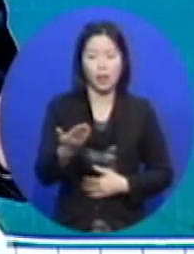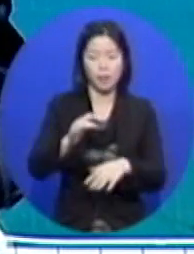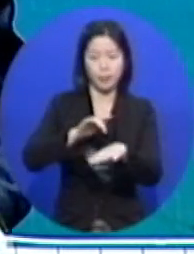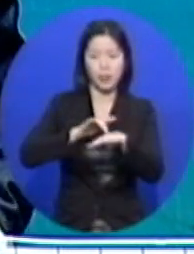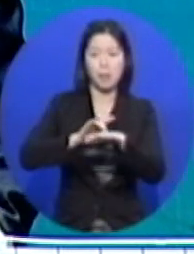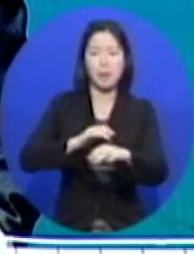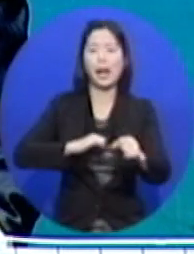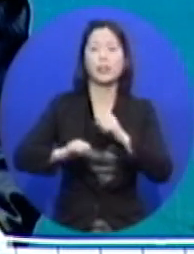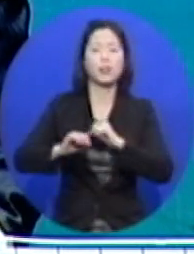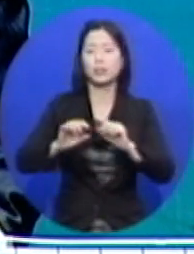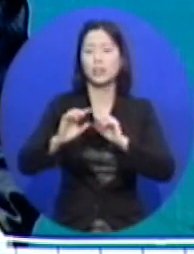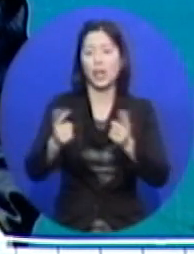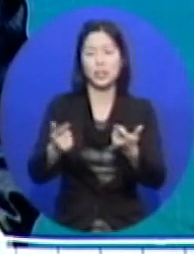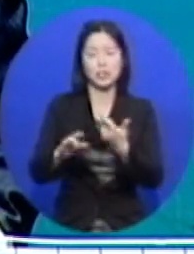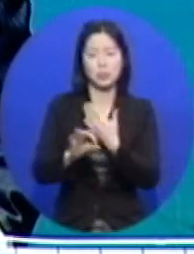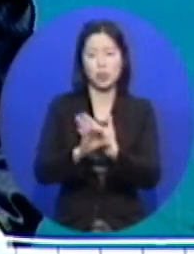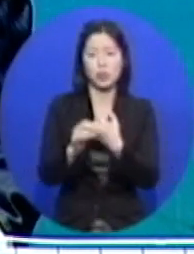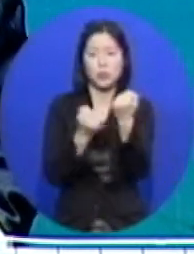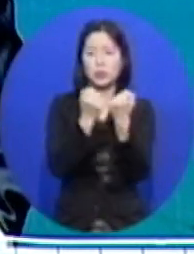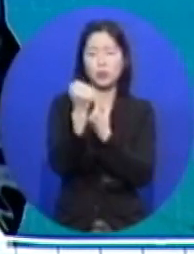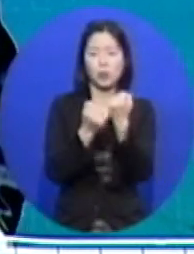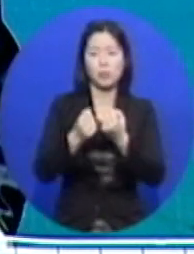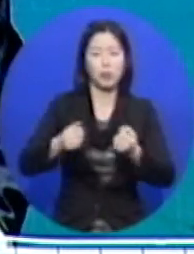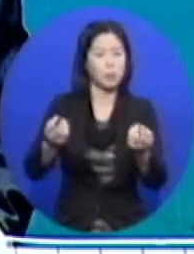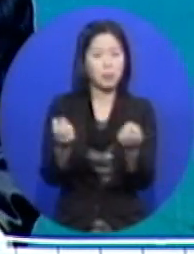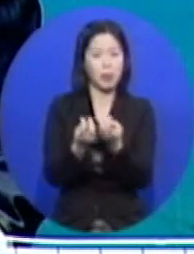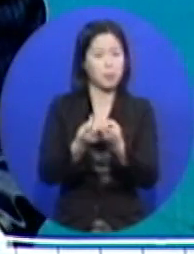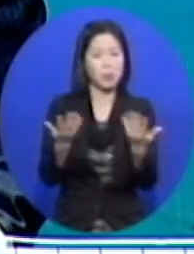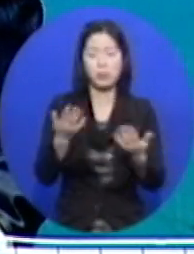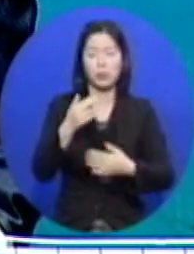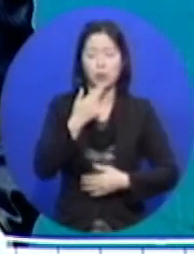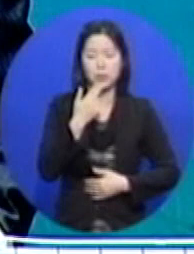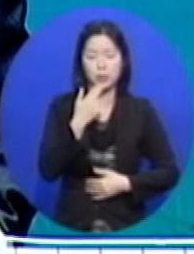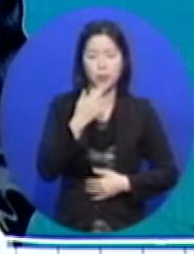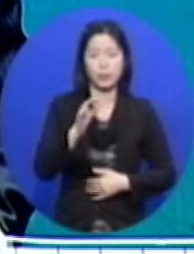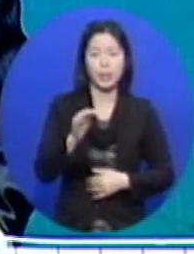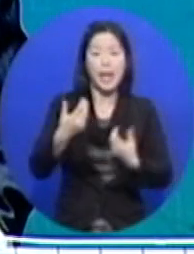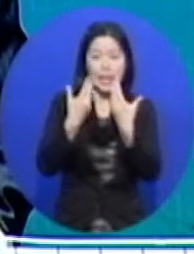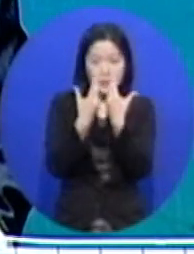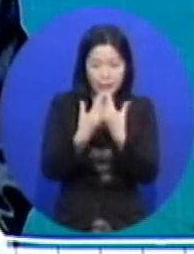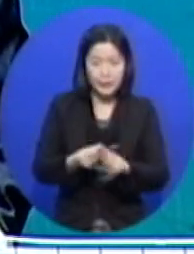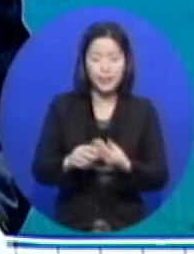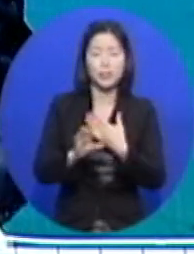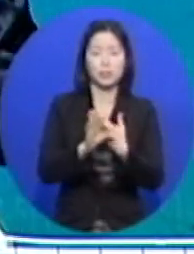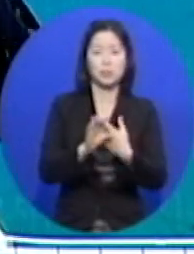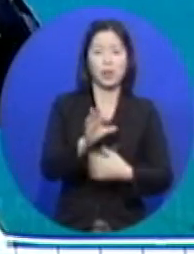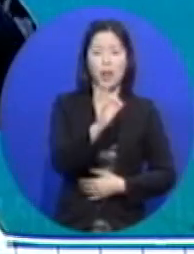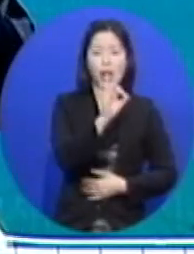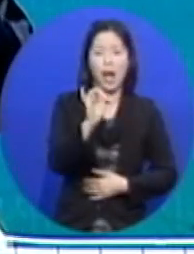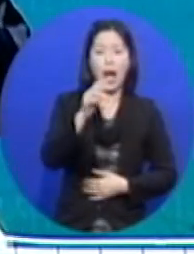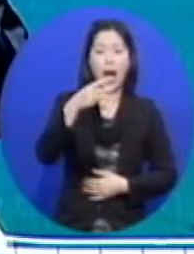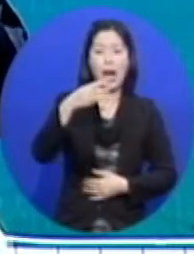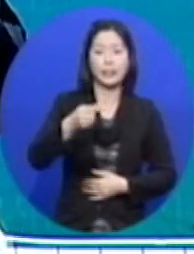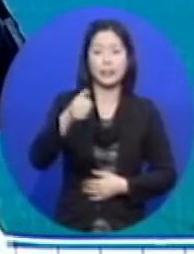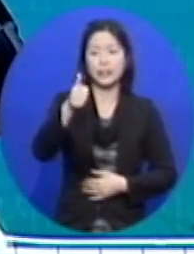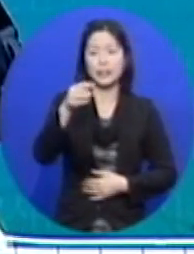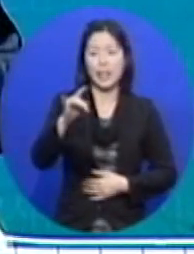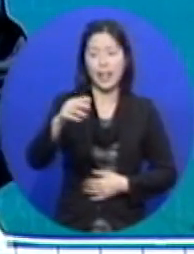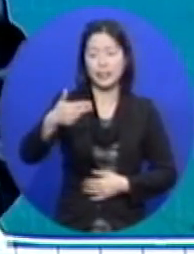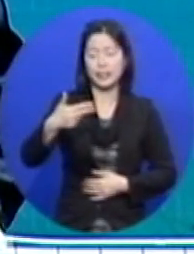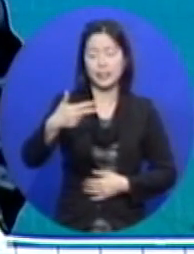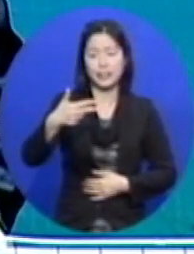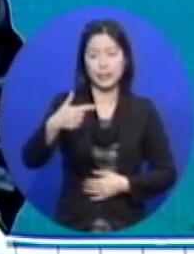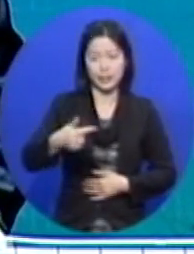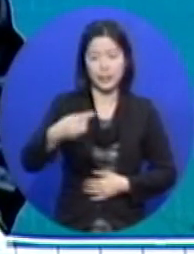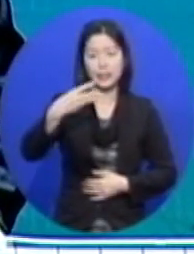설명할 방법이 없잖아요 아르헨티나 라고 하는 나라 예를 들면 세계 10대 에 북의